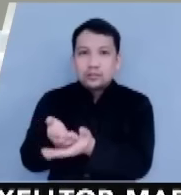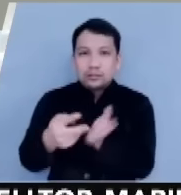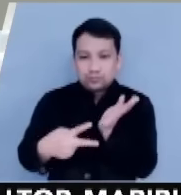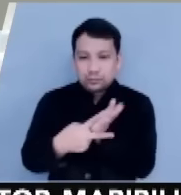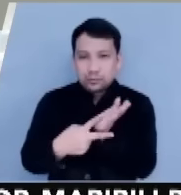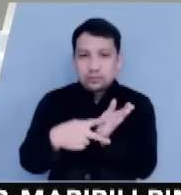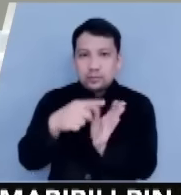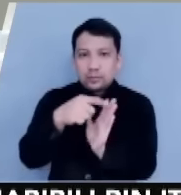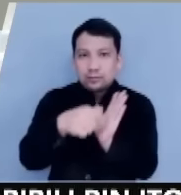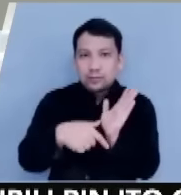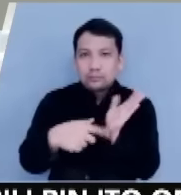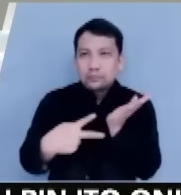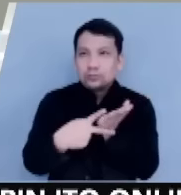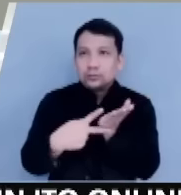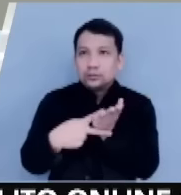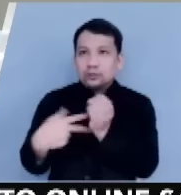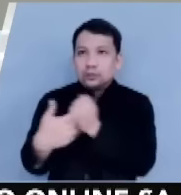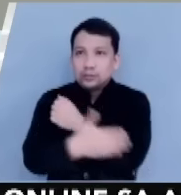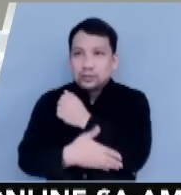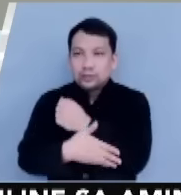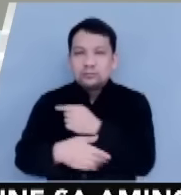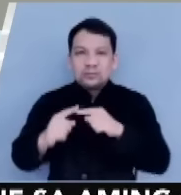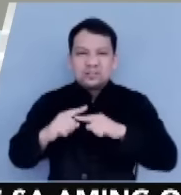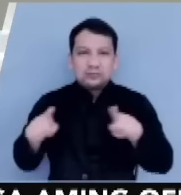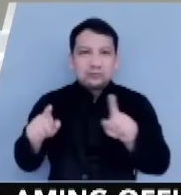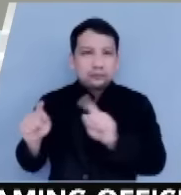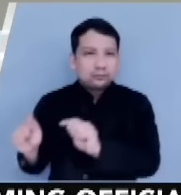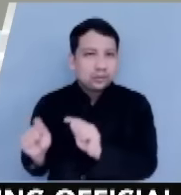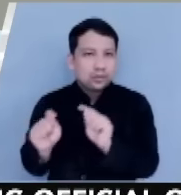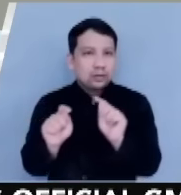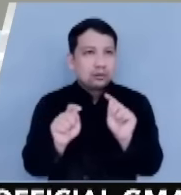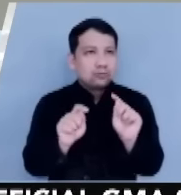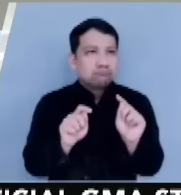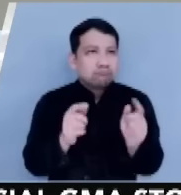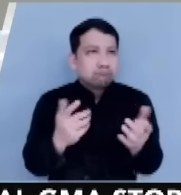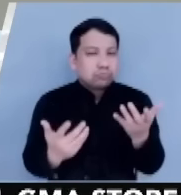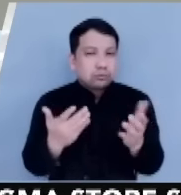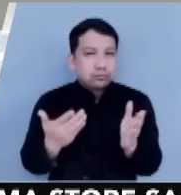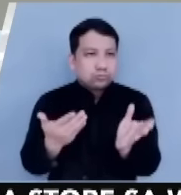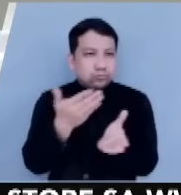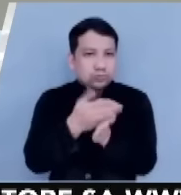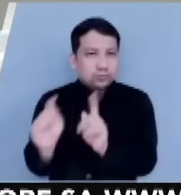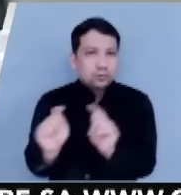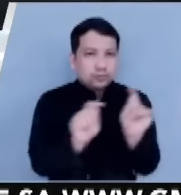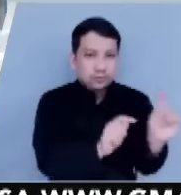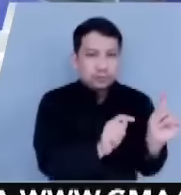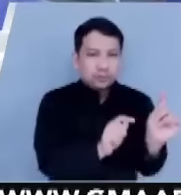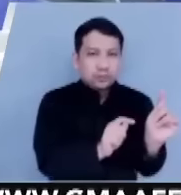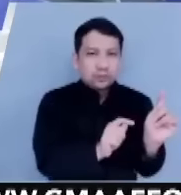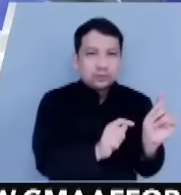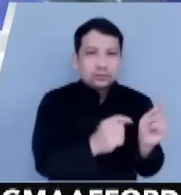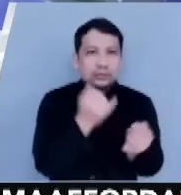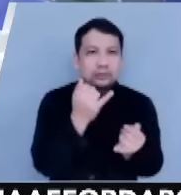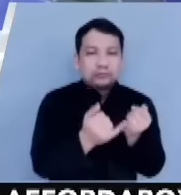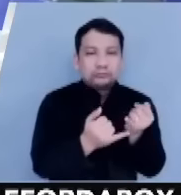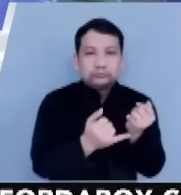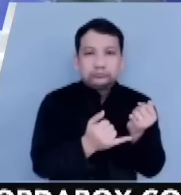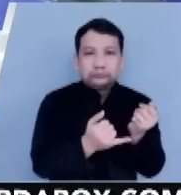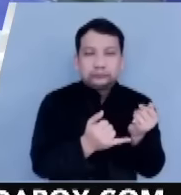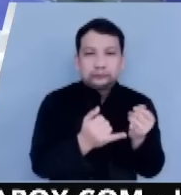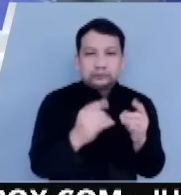certain country pero mag-ano sila. They will go transit to the final destination. Kahit ang